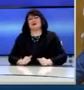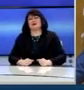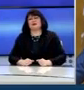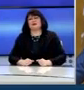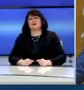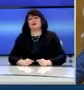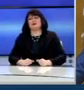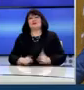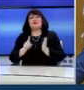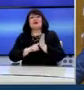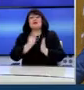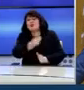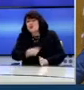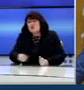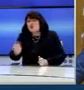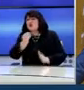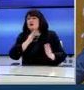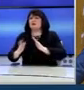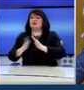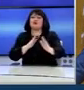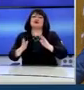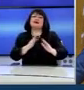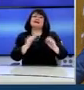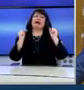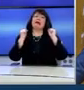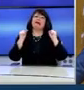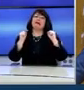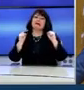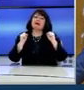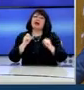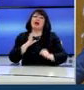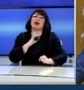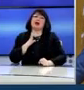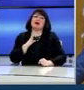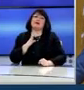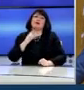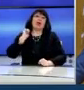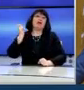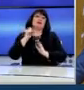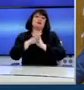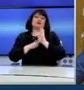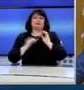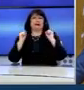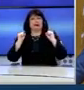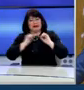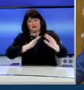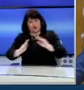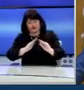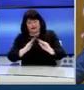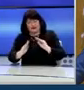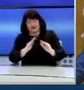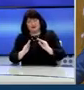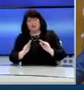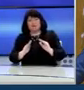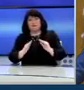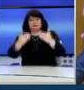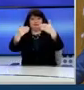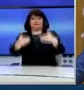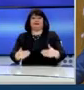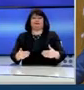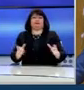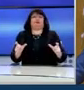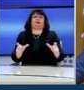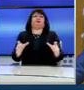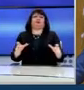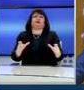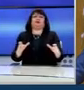Αντί να κάνει το παν για να προστατεύσει τη ζωή και την υγεία των πολιτών, να θωρακίσει το εθνικό σύστημα, να βάλει φραγμούς στην πανδημία,